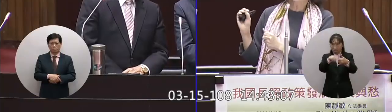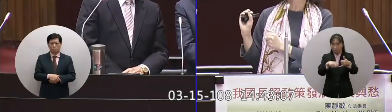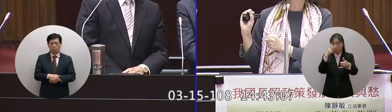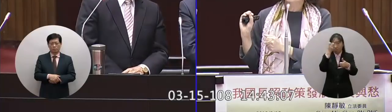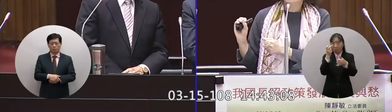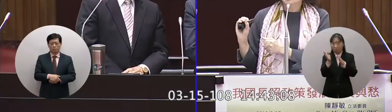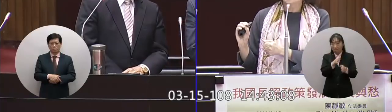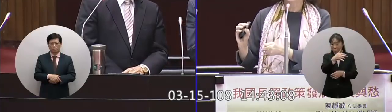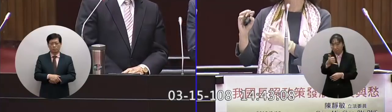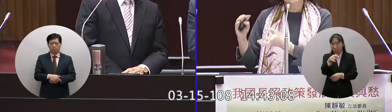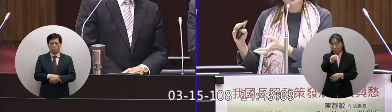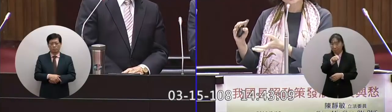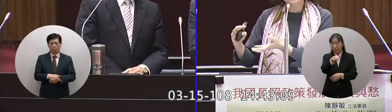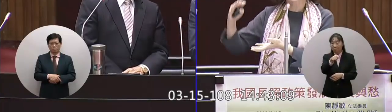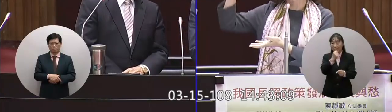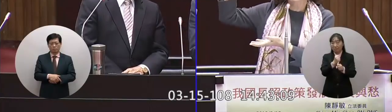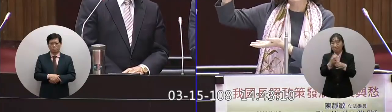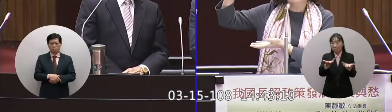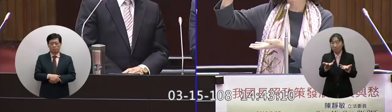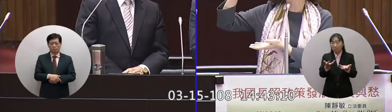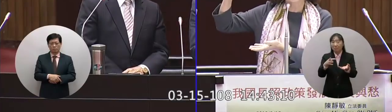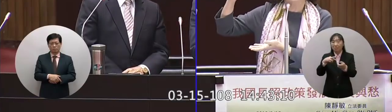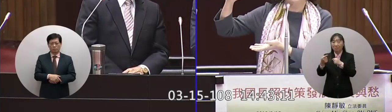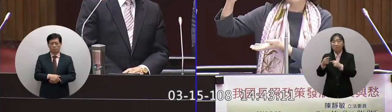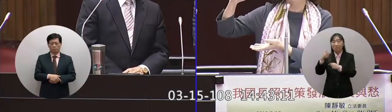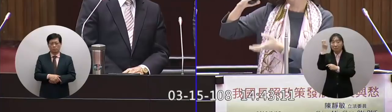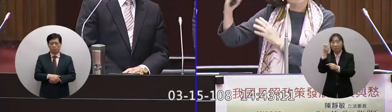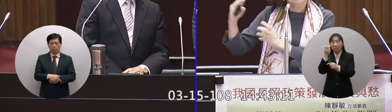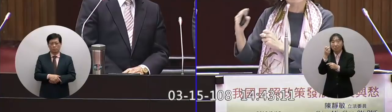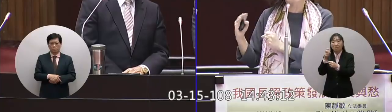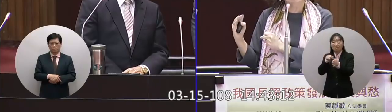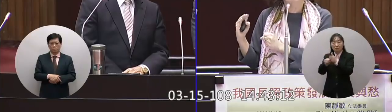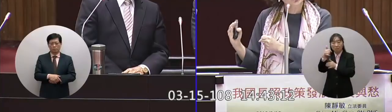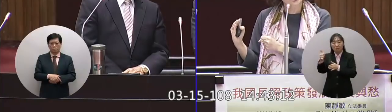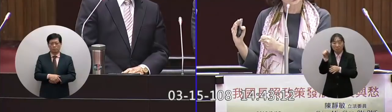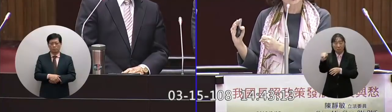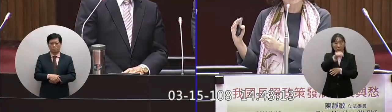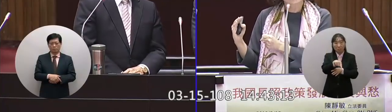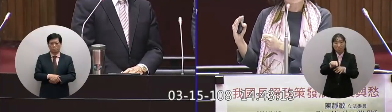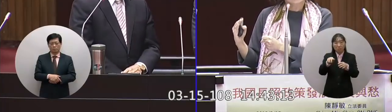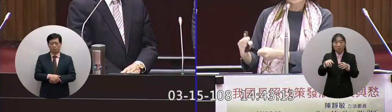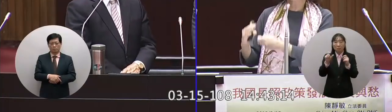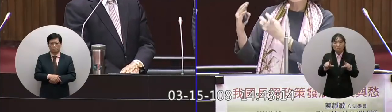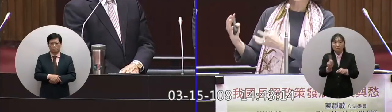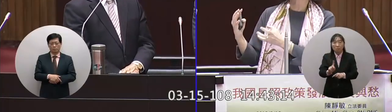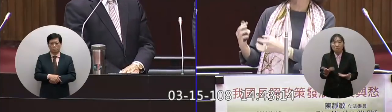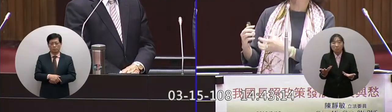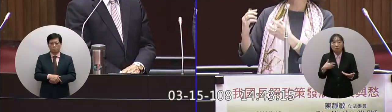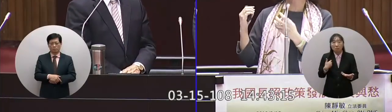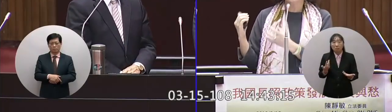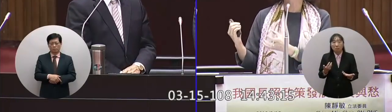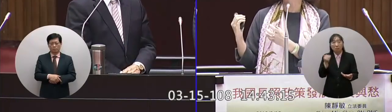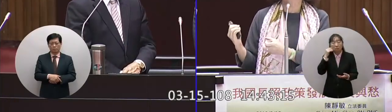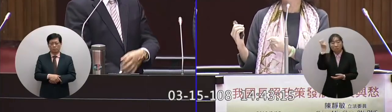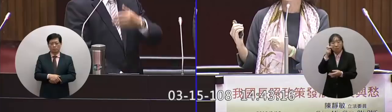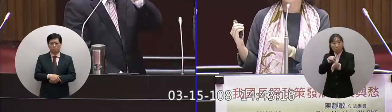各案管理员。那这些各管员他做的东西跟我们的照管专员怎么样子做区隔？哦啊，我们照管专员